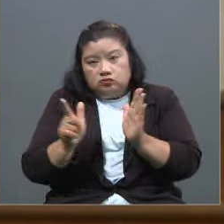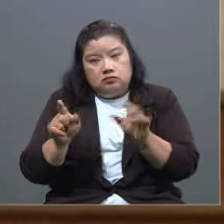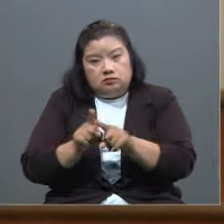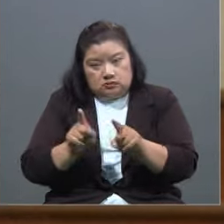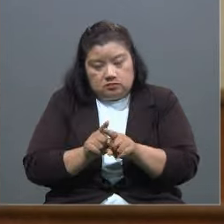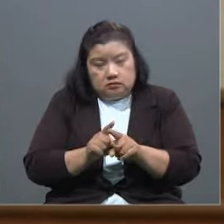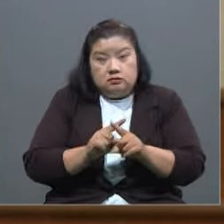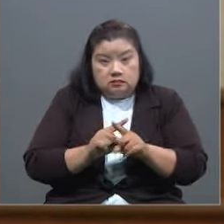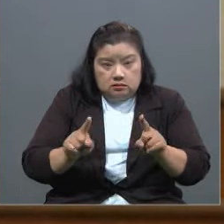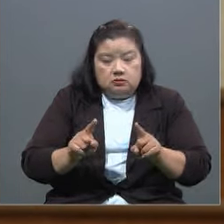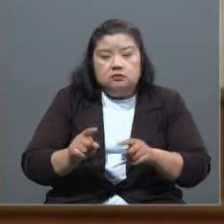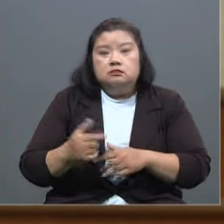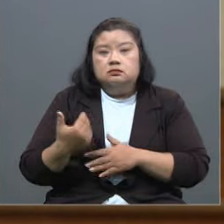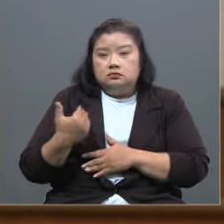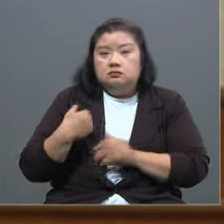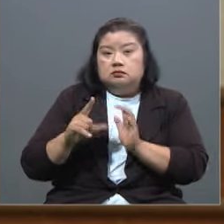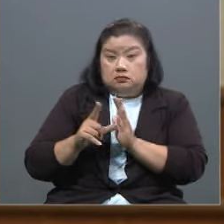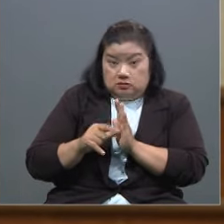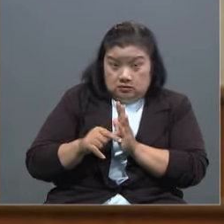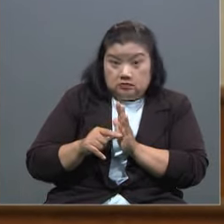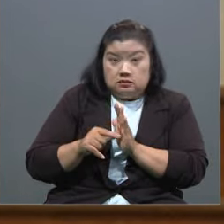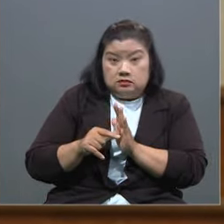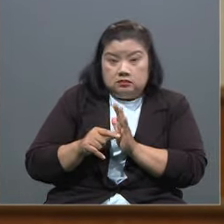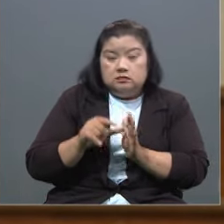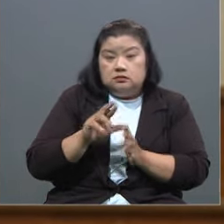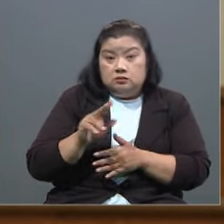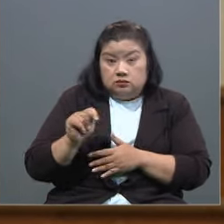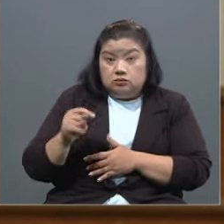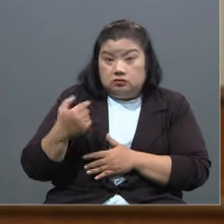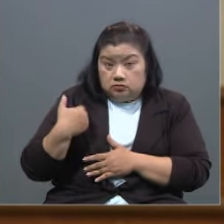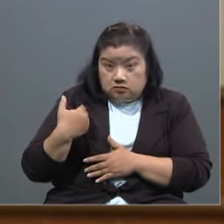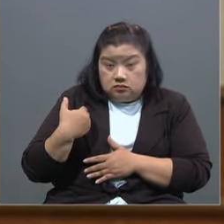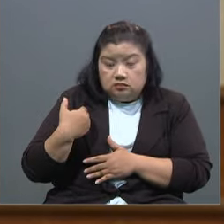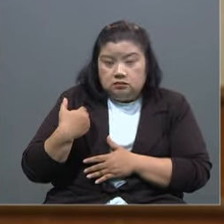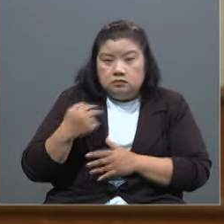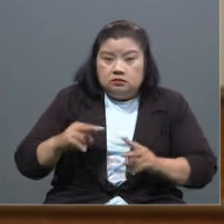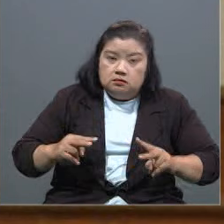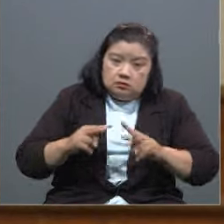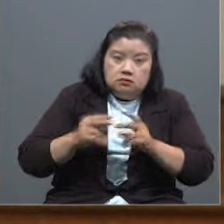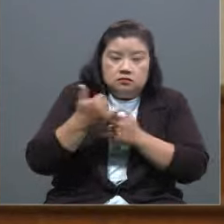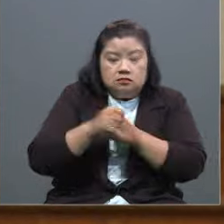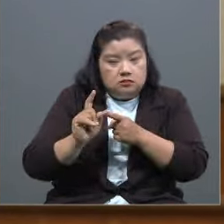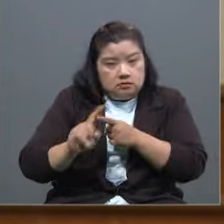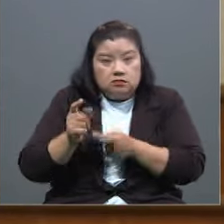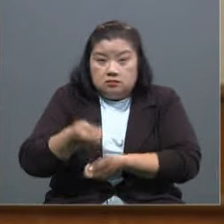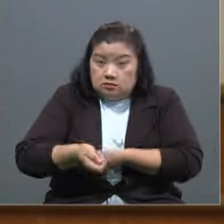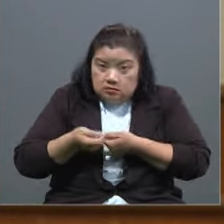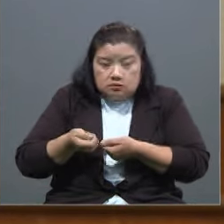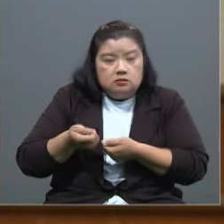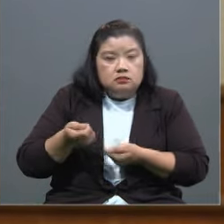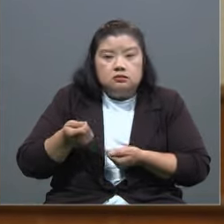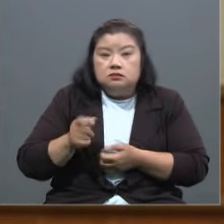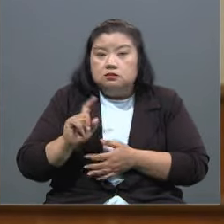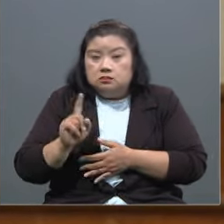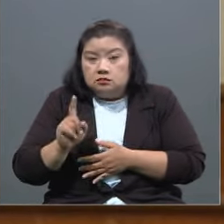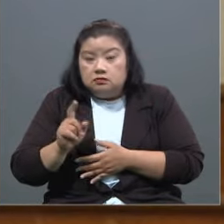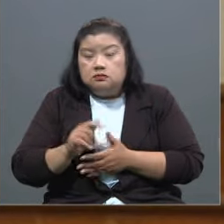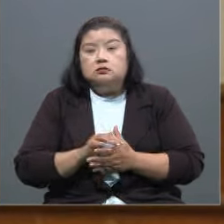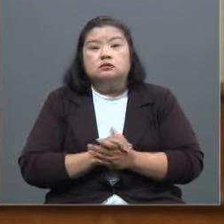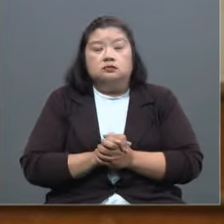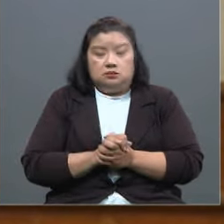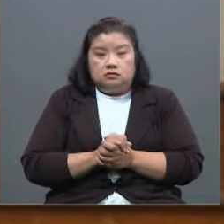องเพราะฉะนั้นเลขารัฐมนตรีวัฒนธรรมกลาโหมการต่างประเทศเกษตรอะไรอย่างเนี้ยท่าน